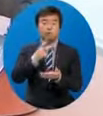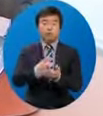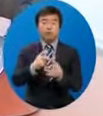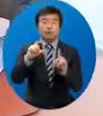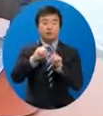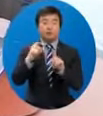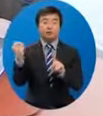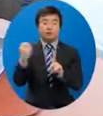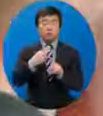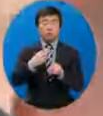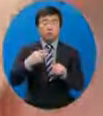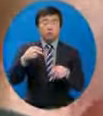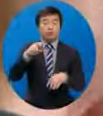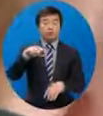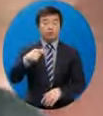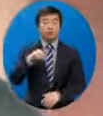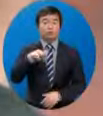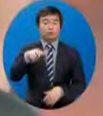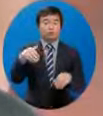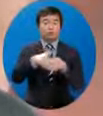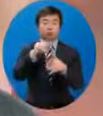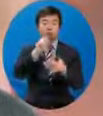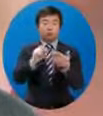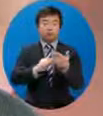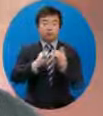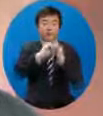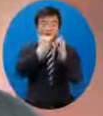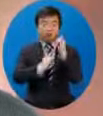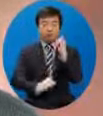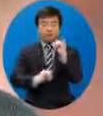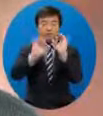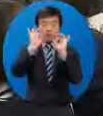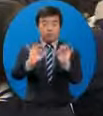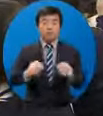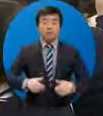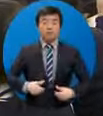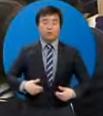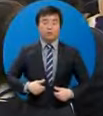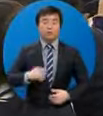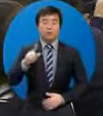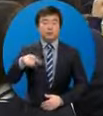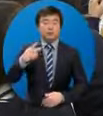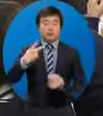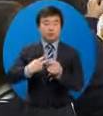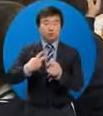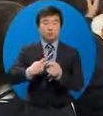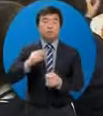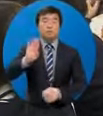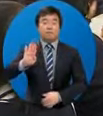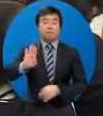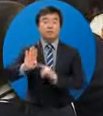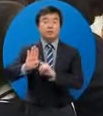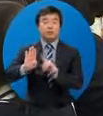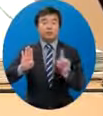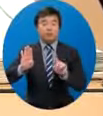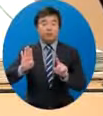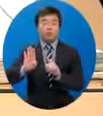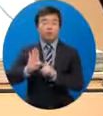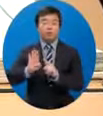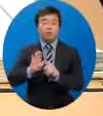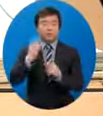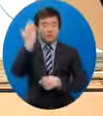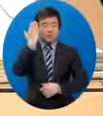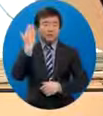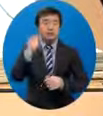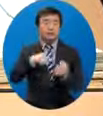그리고 문예사조 등의 기초 지식을 다시 한번 훑어보는 것이 좋습니다. 반면 B형의 경우 지식과 개념의 이해와